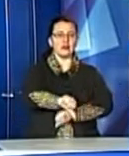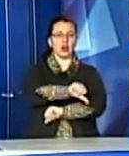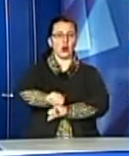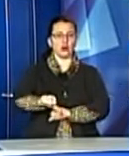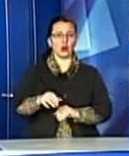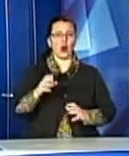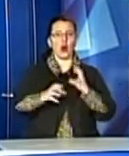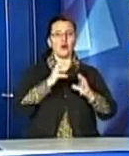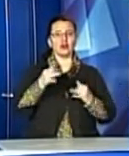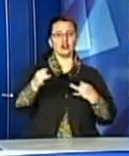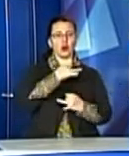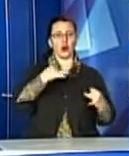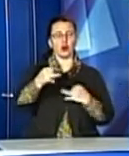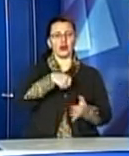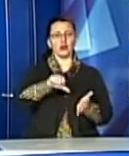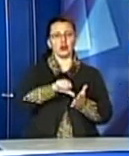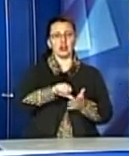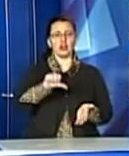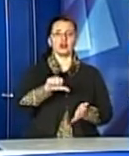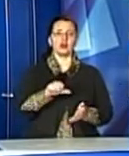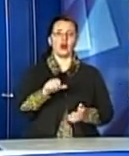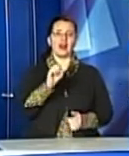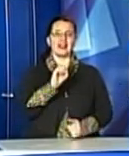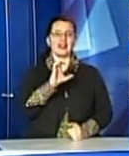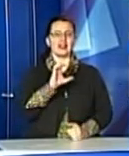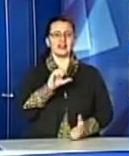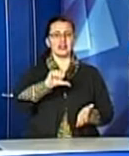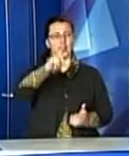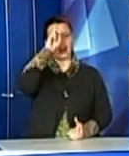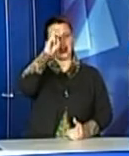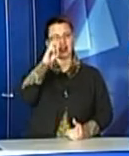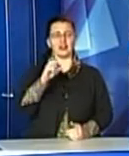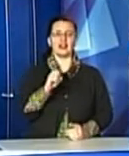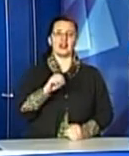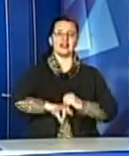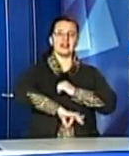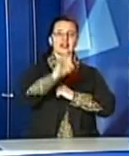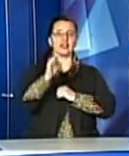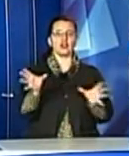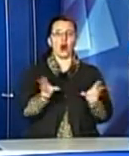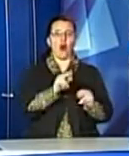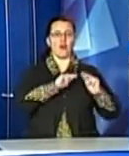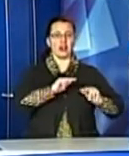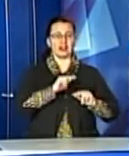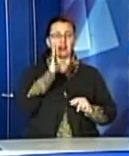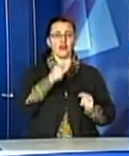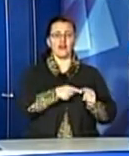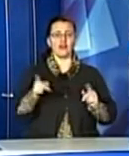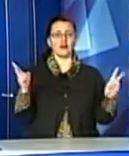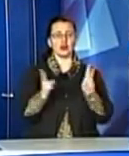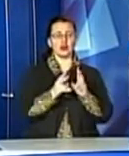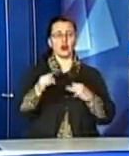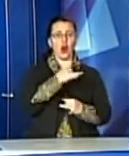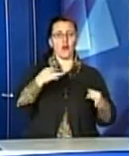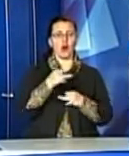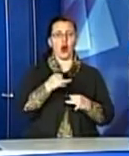міжнародній конференції взяли участь представники країн-членів ЄС та країн Східного партнерства. Під час зустрічі обговорювали запровадження